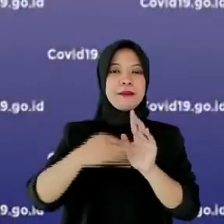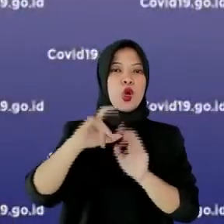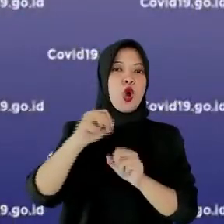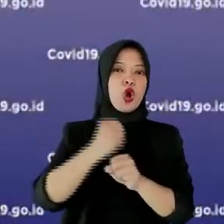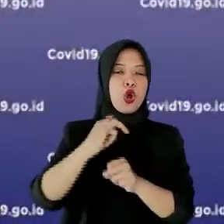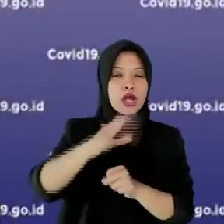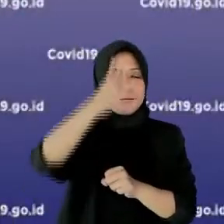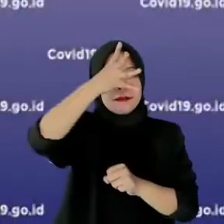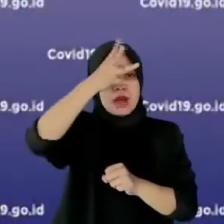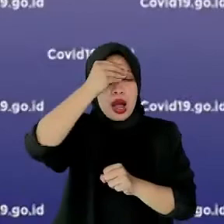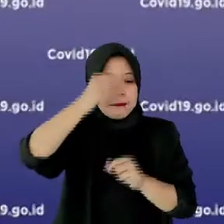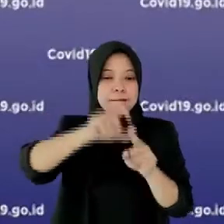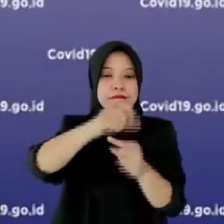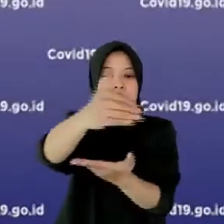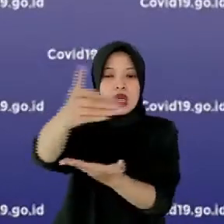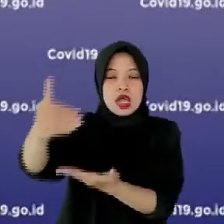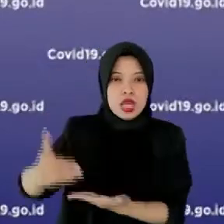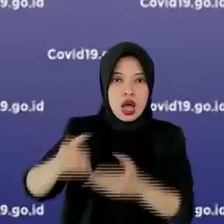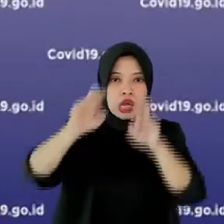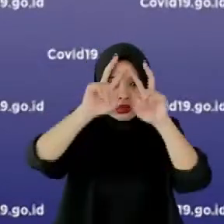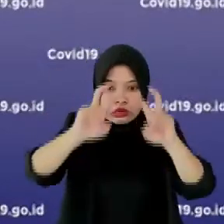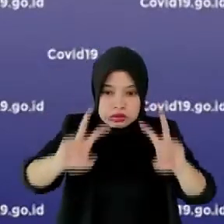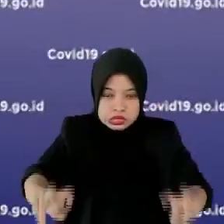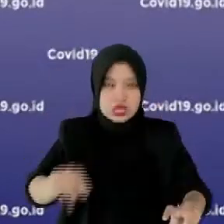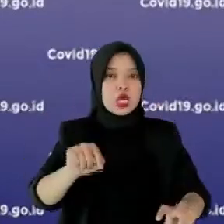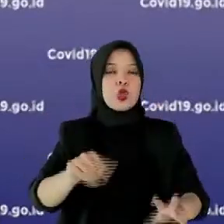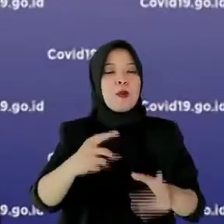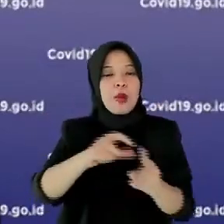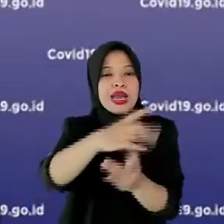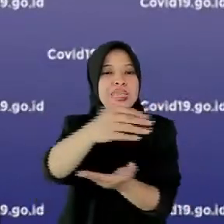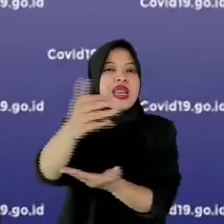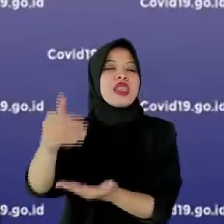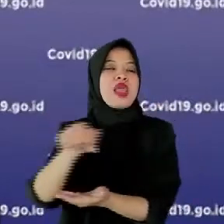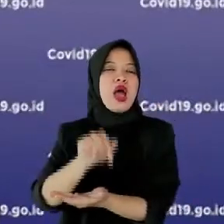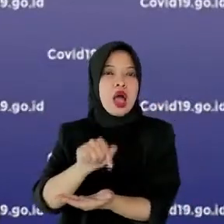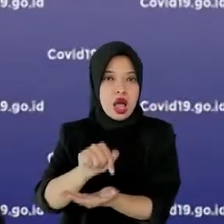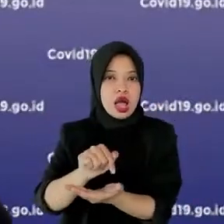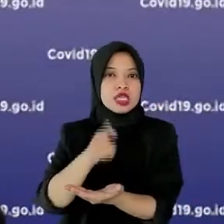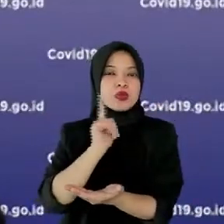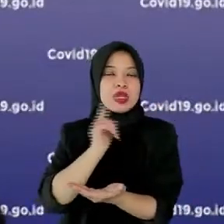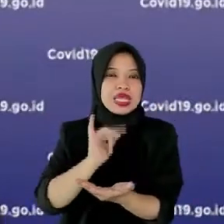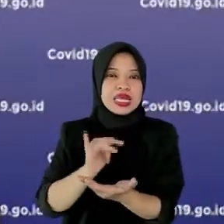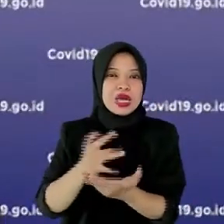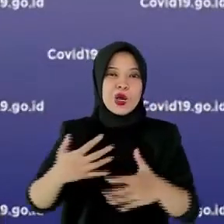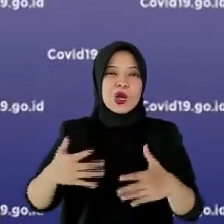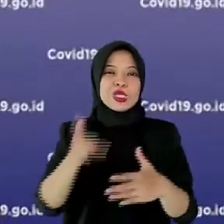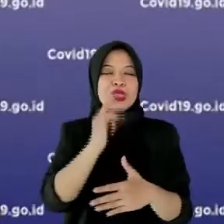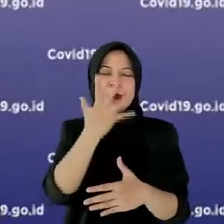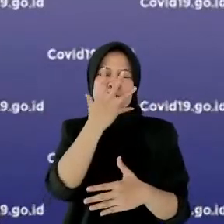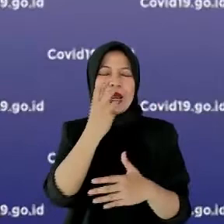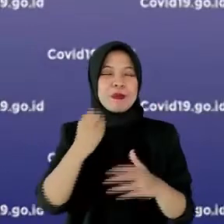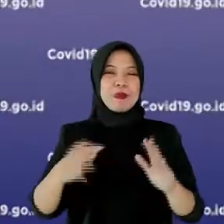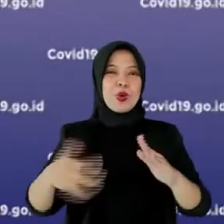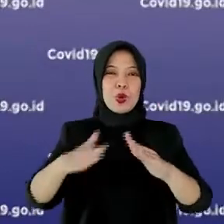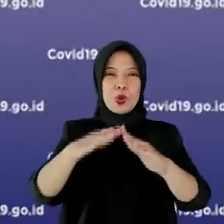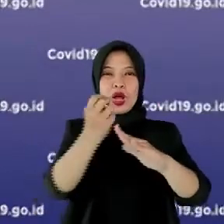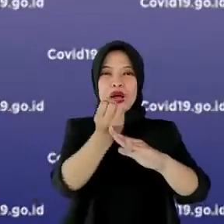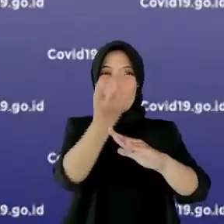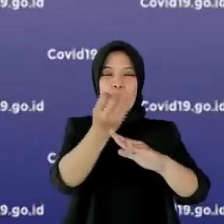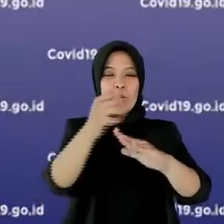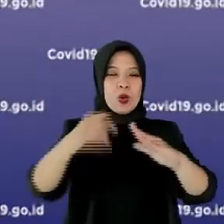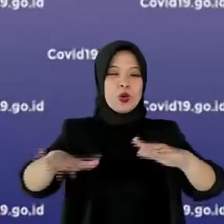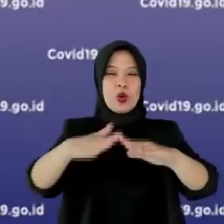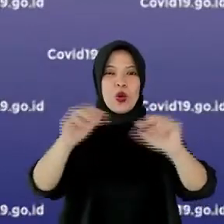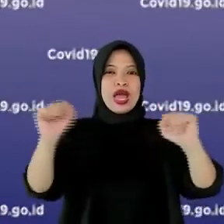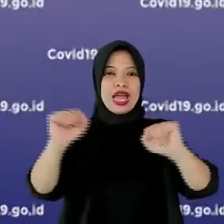yang tercapture sekarang gitu, yang terregistrasi pasti ini adalah fenomena gunung es. Yang kita capture mungkin masih bagian atas aja,